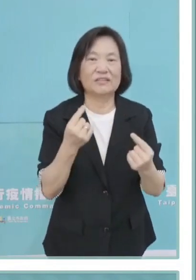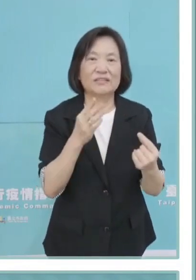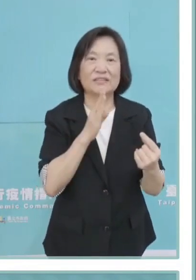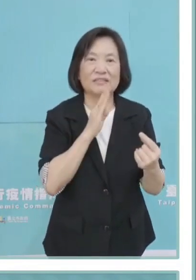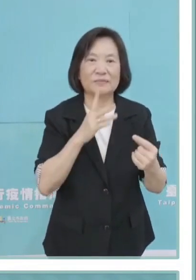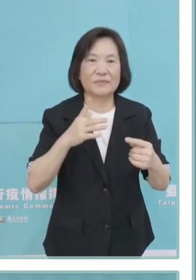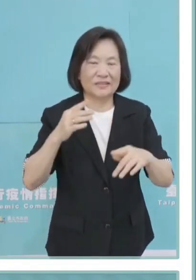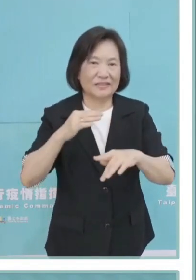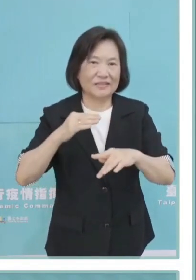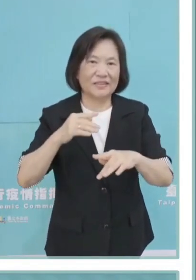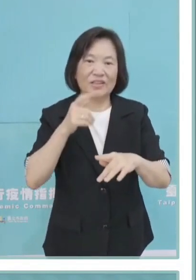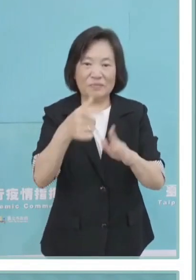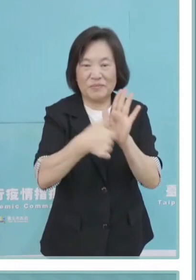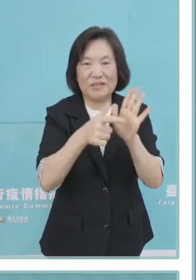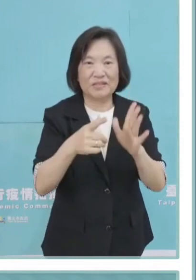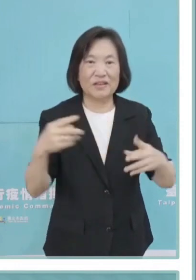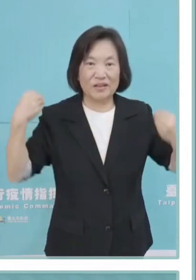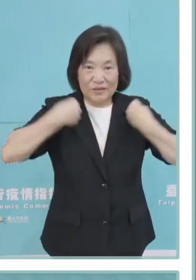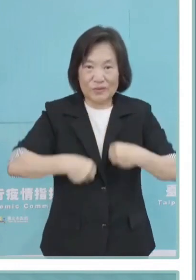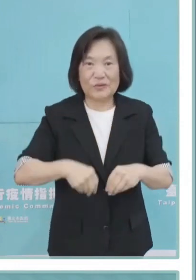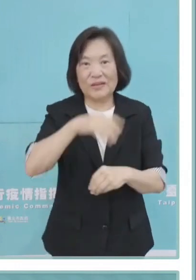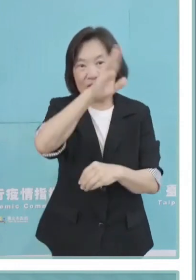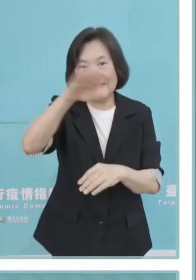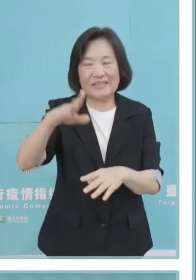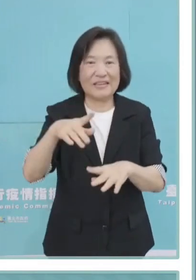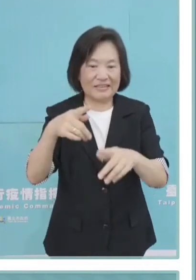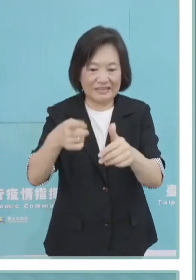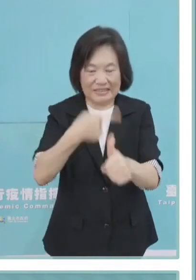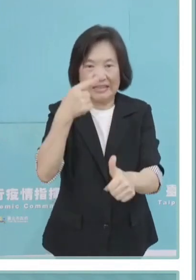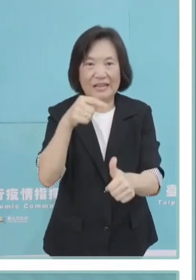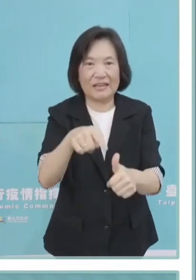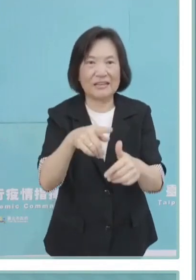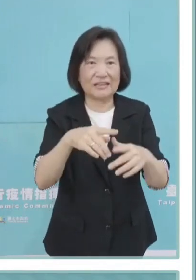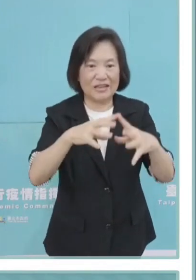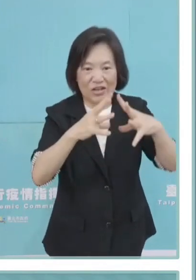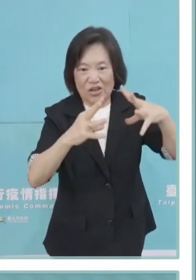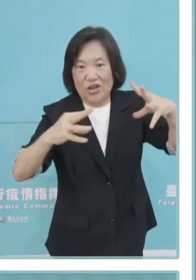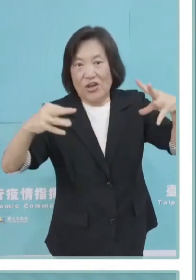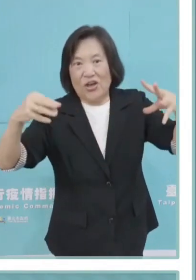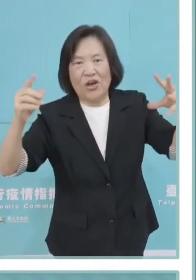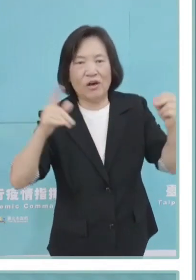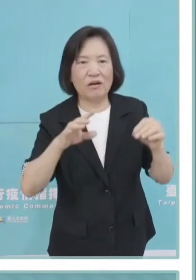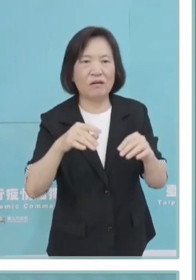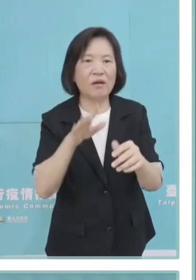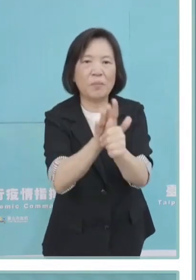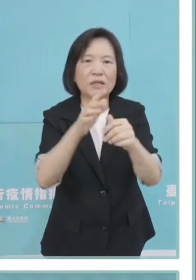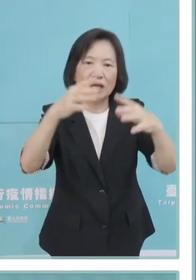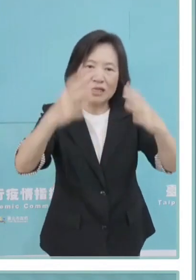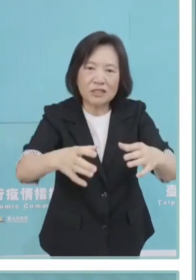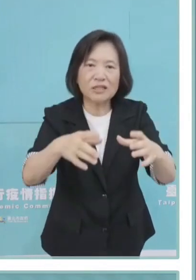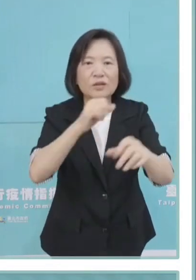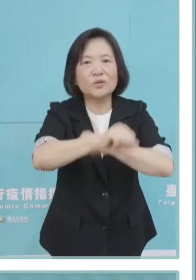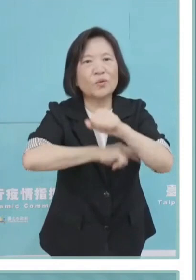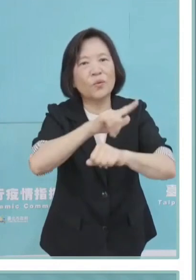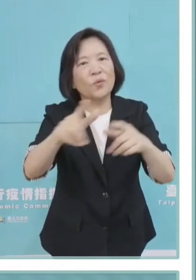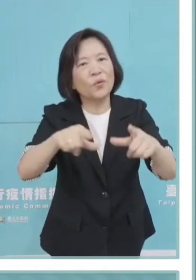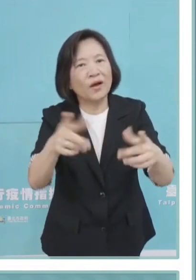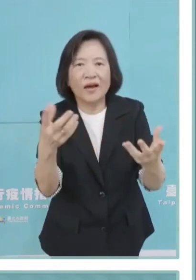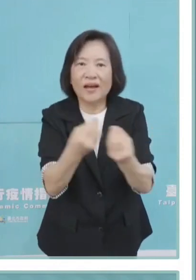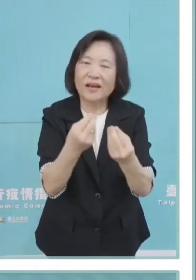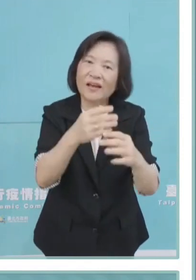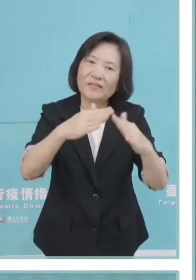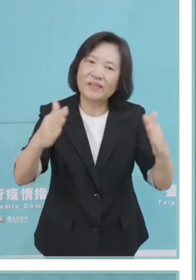那个动物园的那个养穿山甲的那个地方啊。我想是这样的，事实上他7月好像就